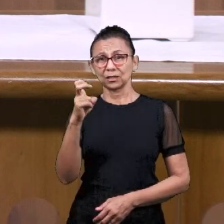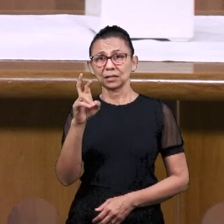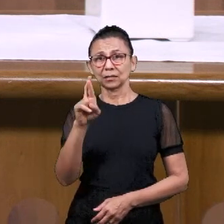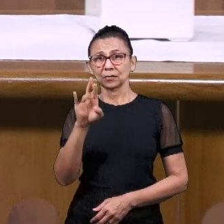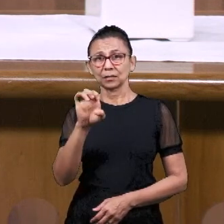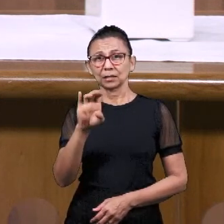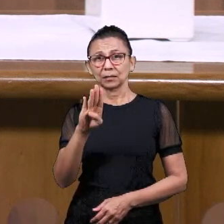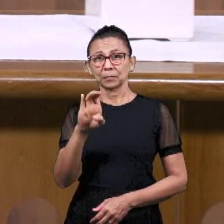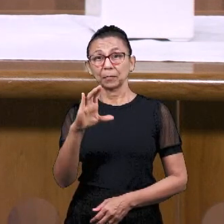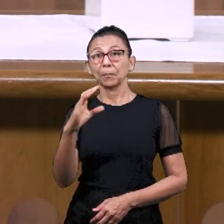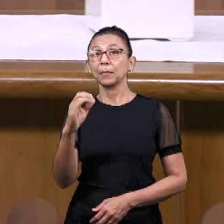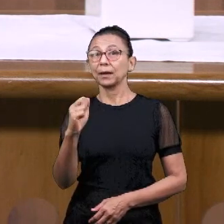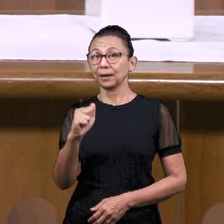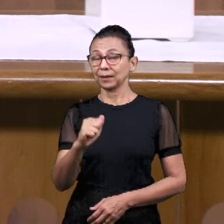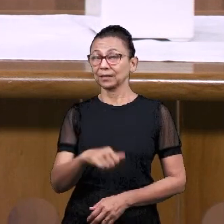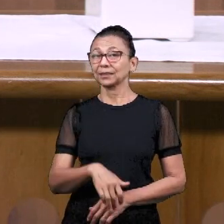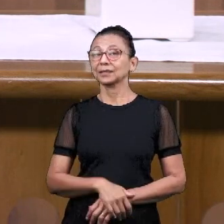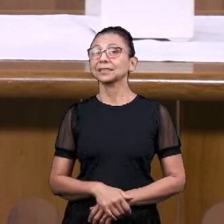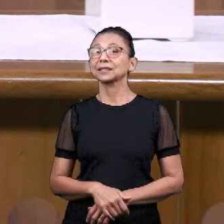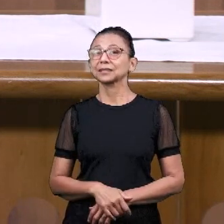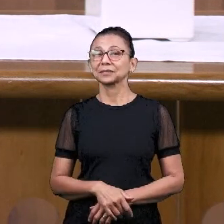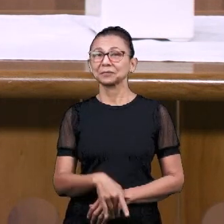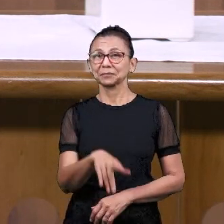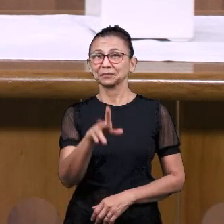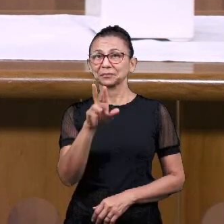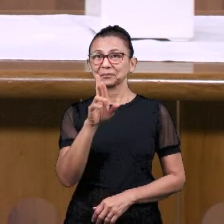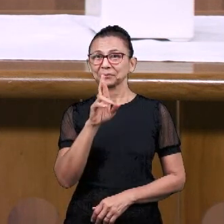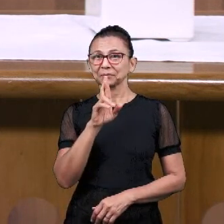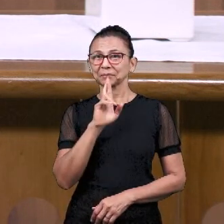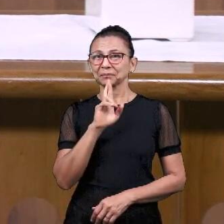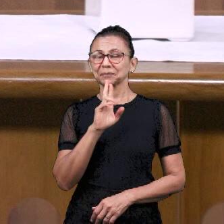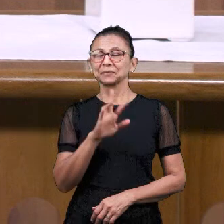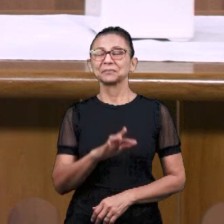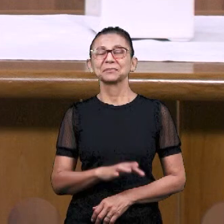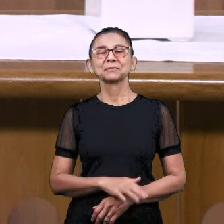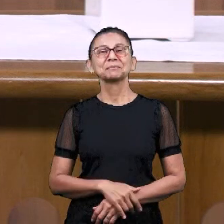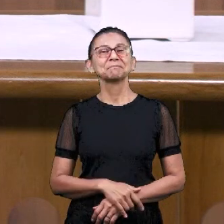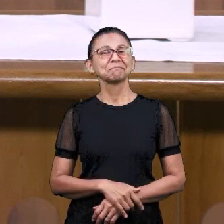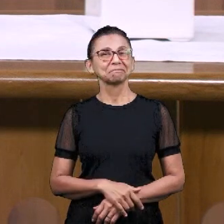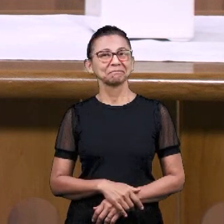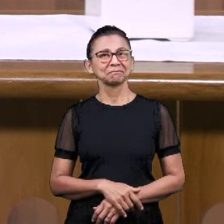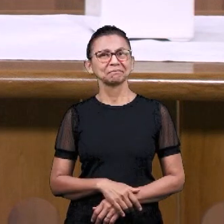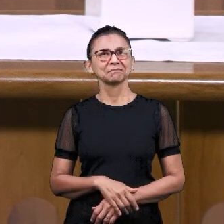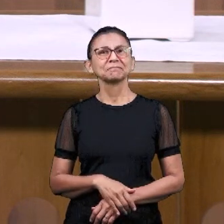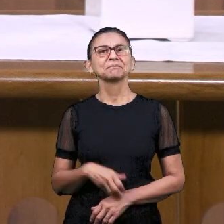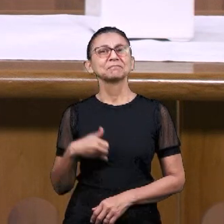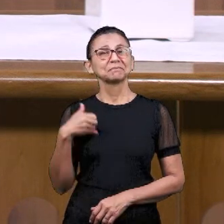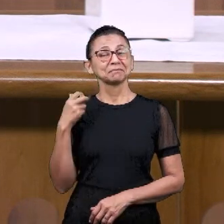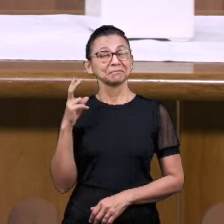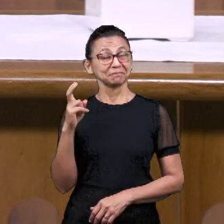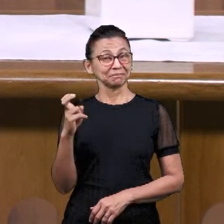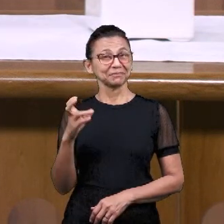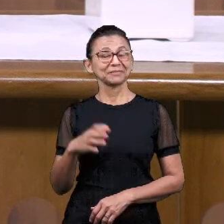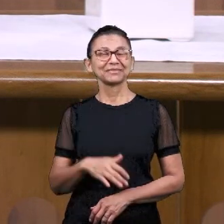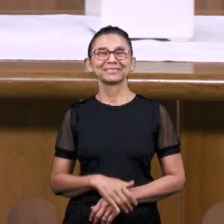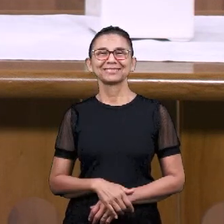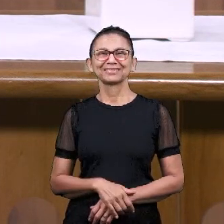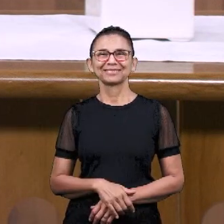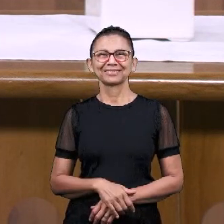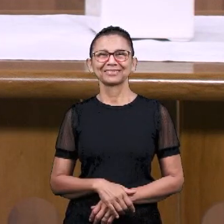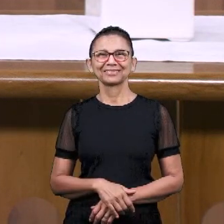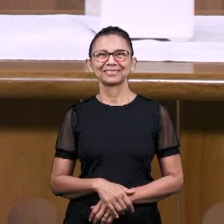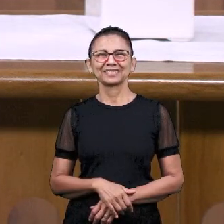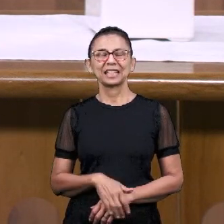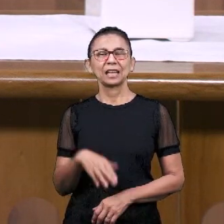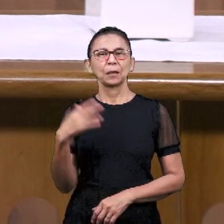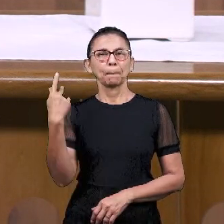réponse aussi à une de nos questions. C'est un enfant de 5 ans d'âge. Elle est d'Ascension au Paraguay,